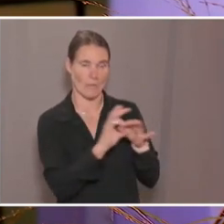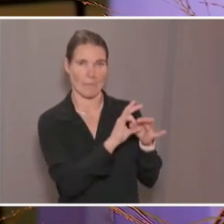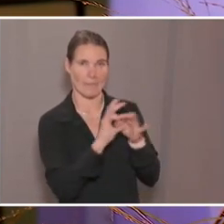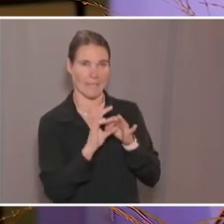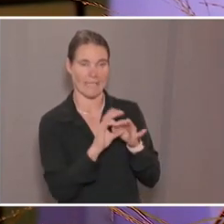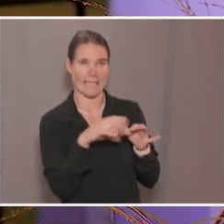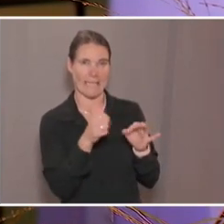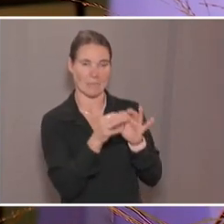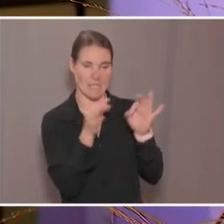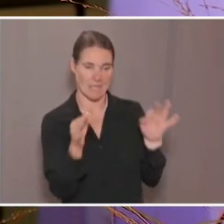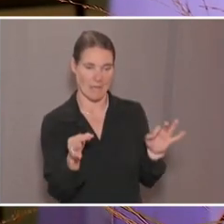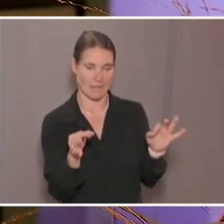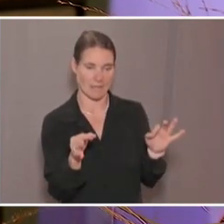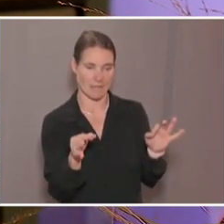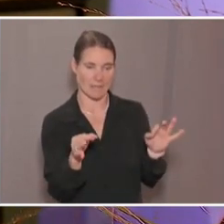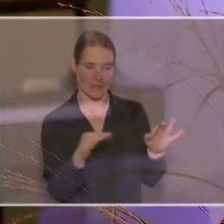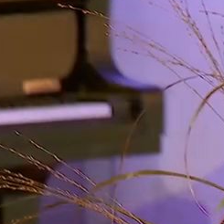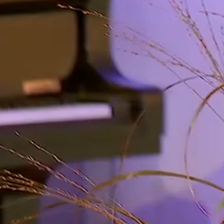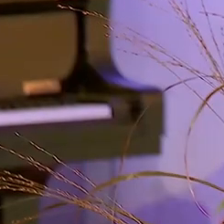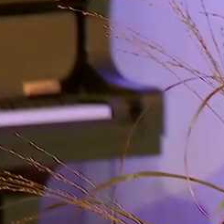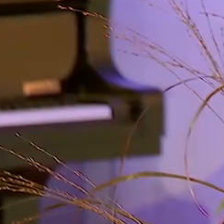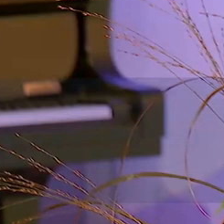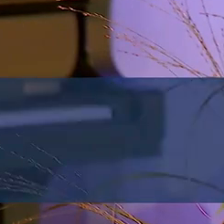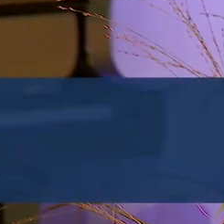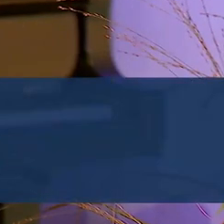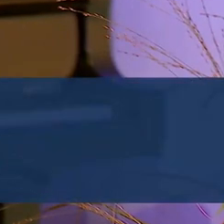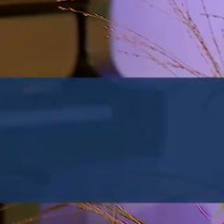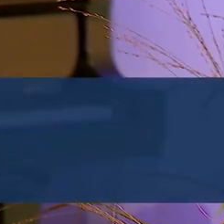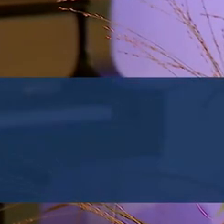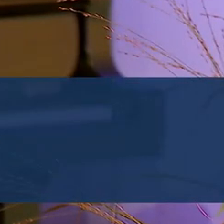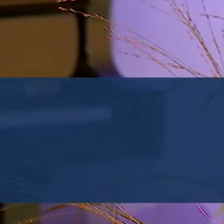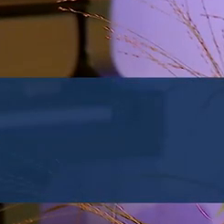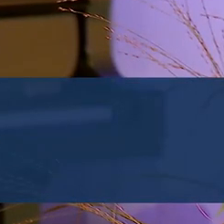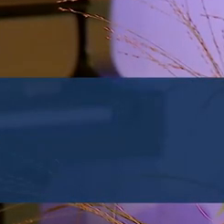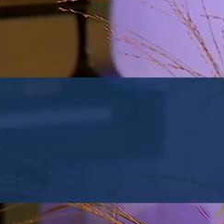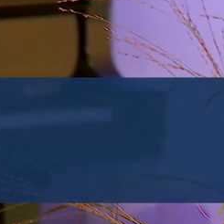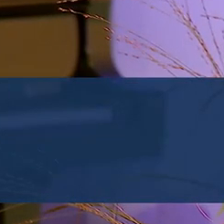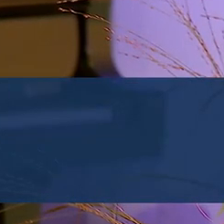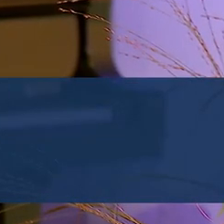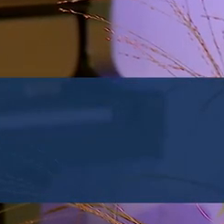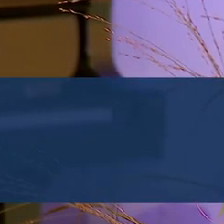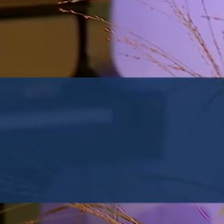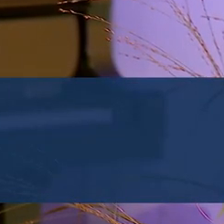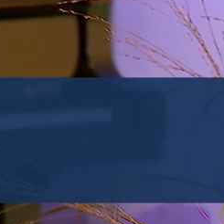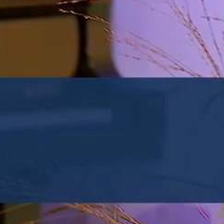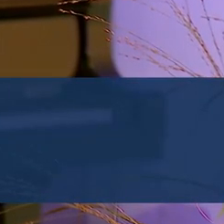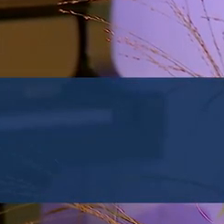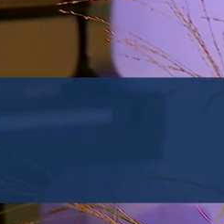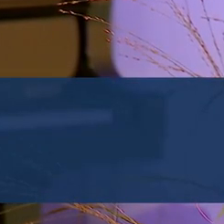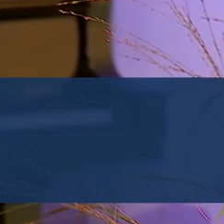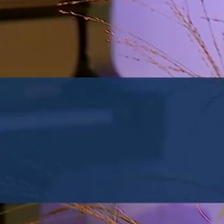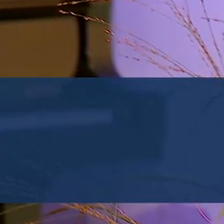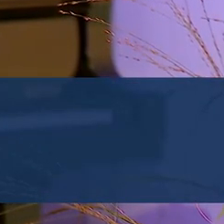einem Tag, an dem eine Universität, die ja ein im wahrsten Sinne ideeller Möglichkeitsraum